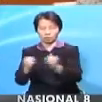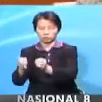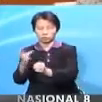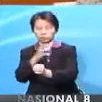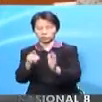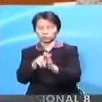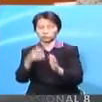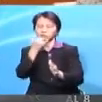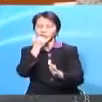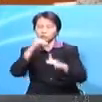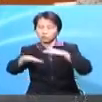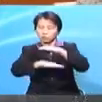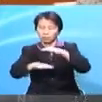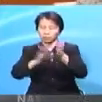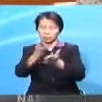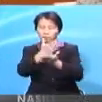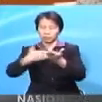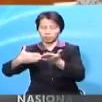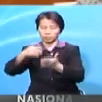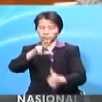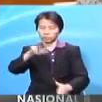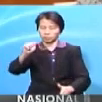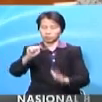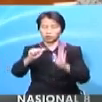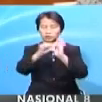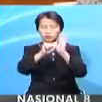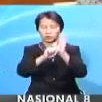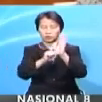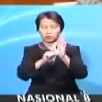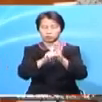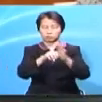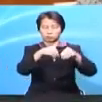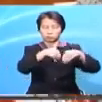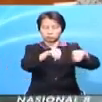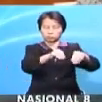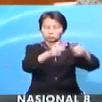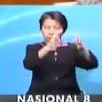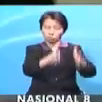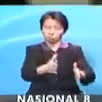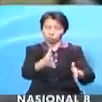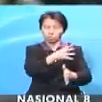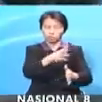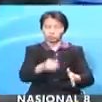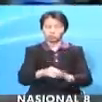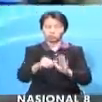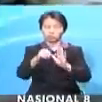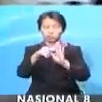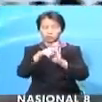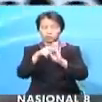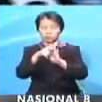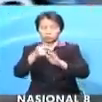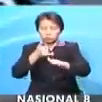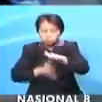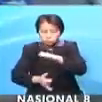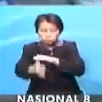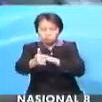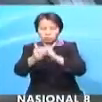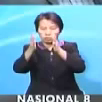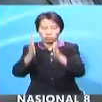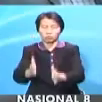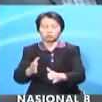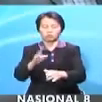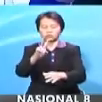kesalahan di bawah bagian 3E atau tipe perdagangan orang dan anti penyelundupan migran